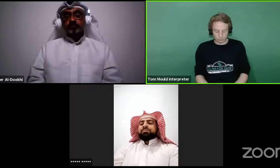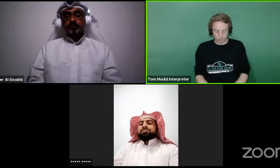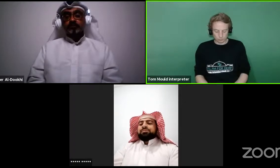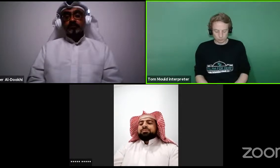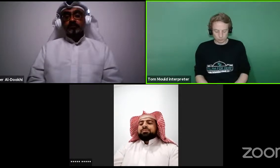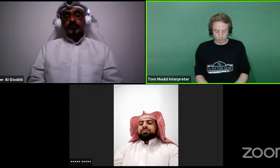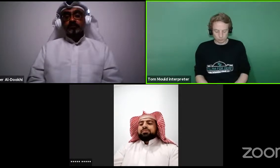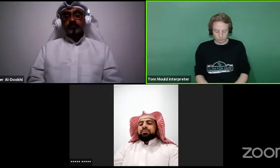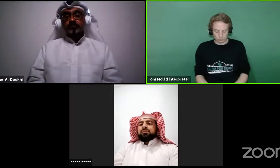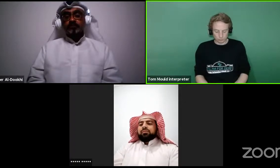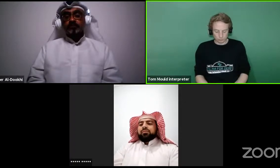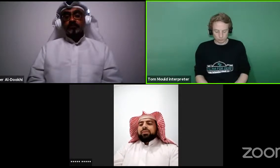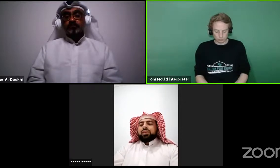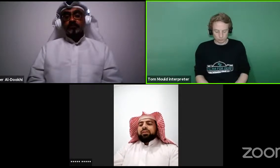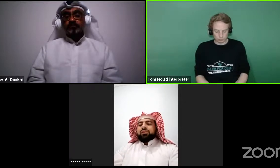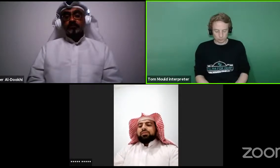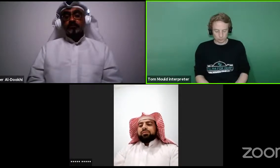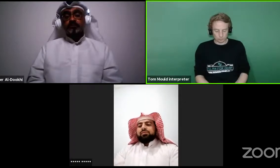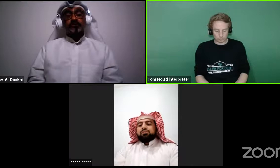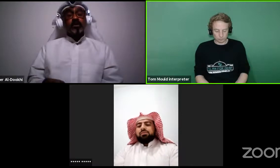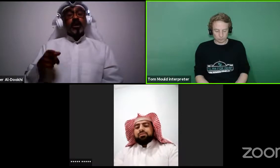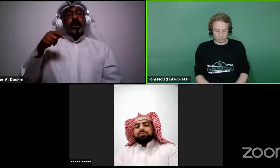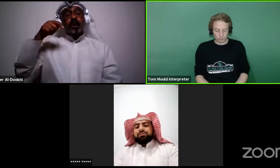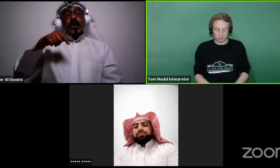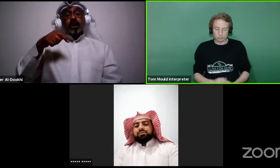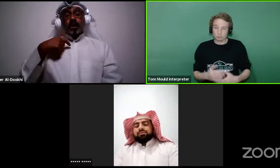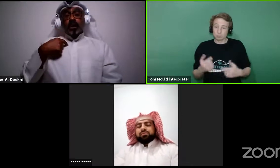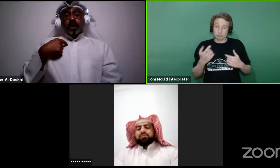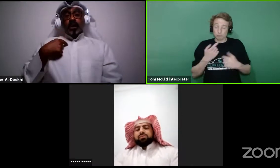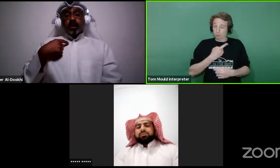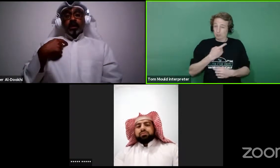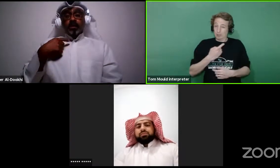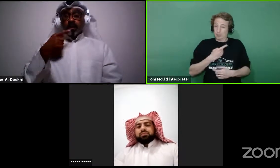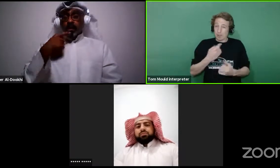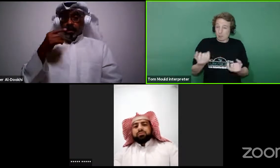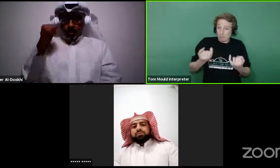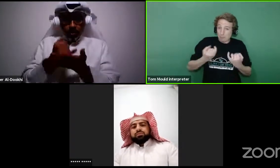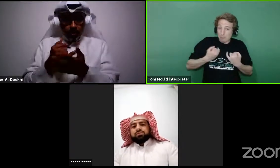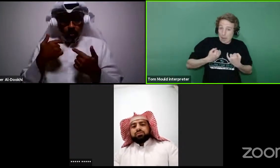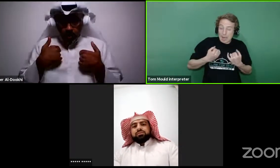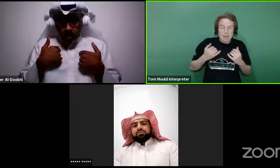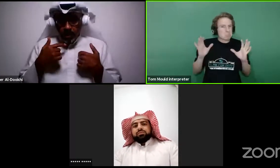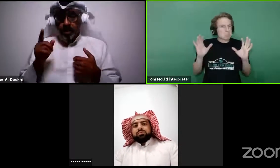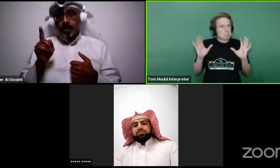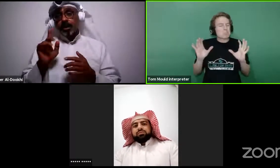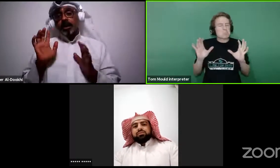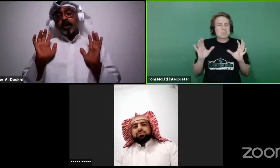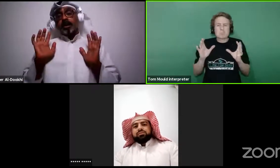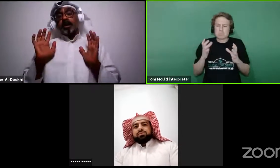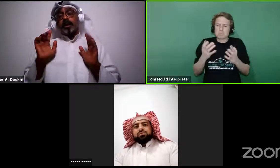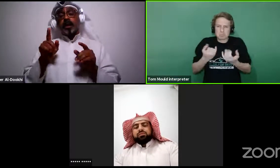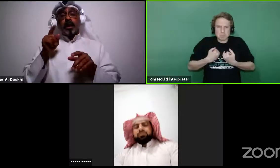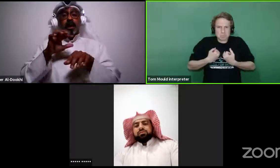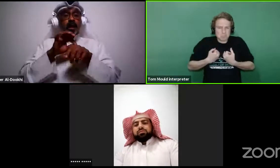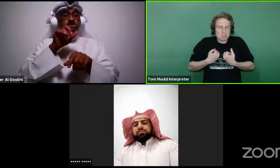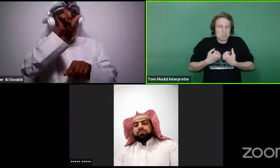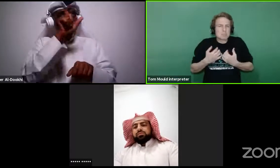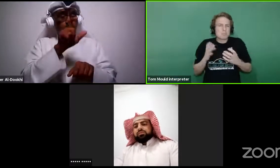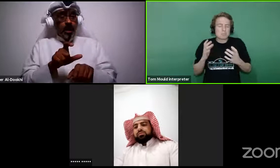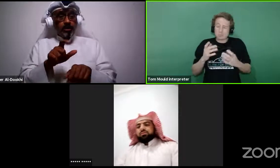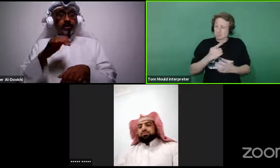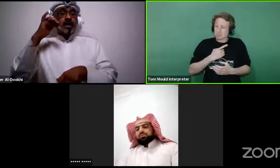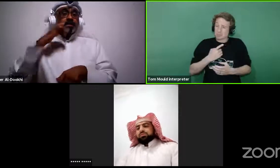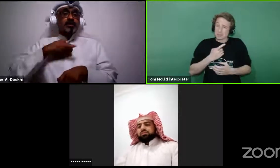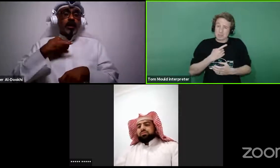رحيم. And I do not free myself from blame. Verily, the human self is inclined to